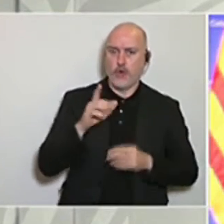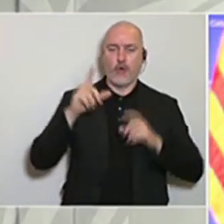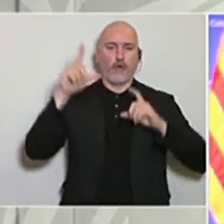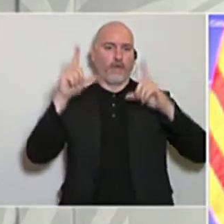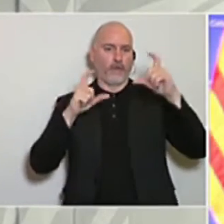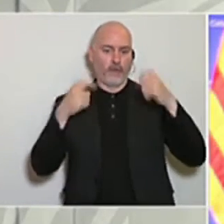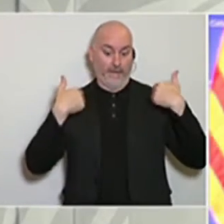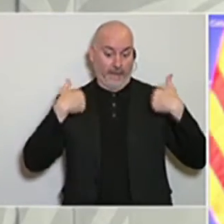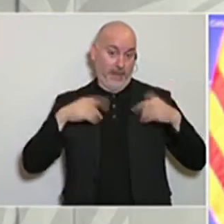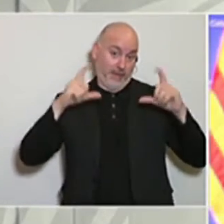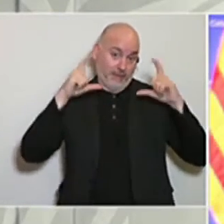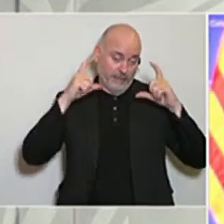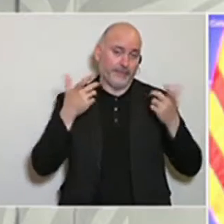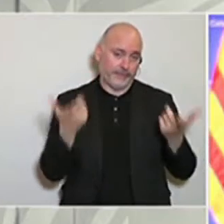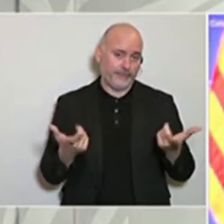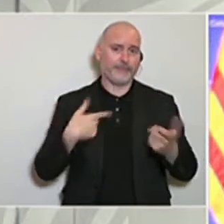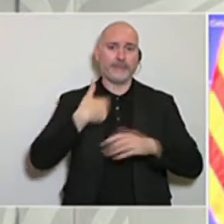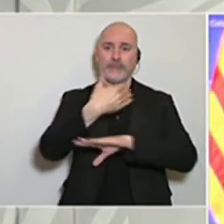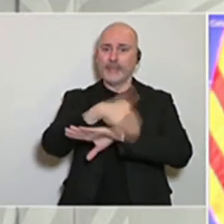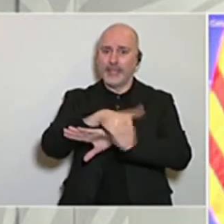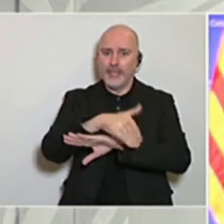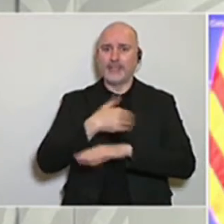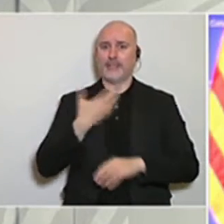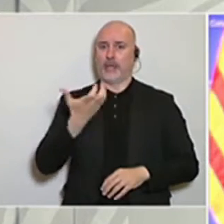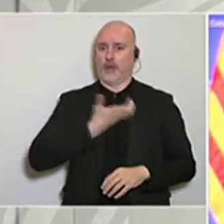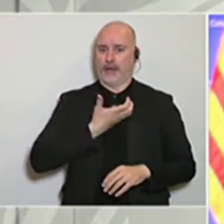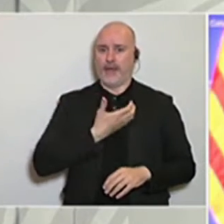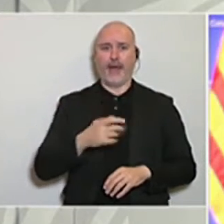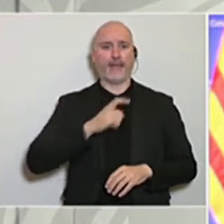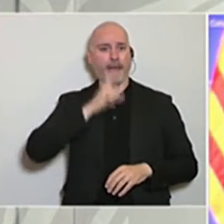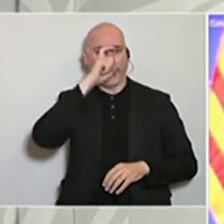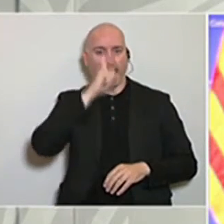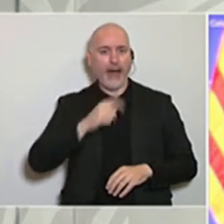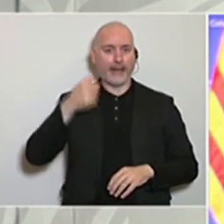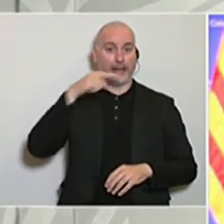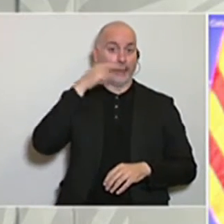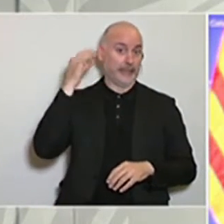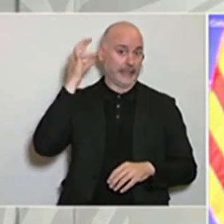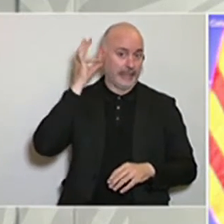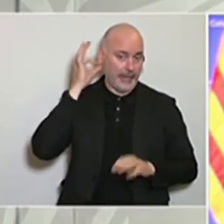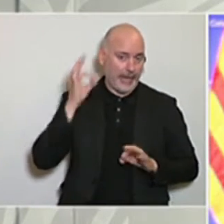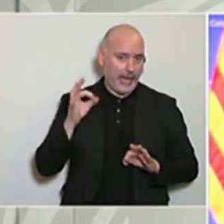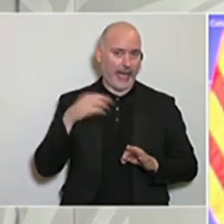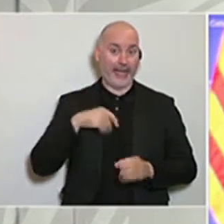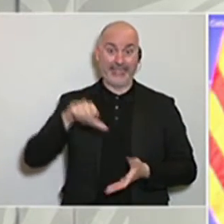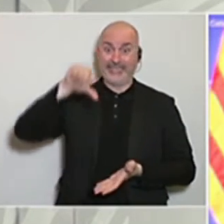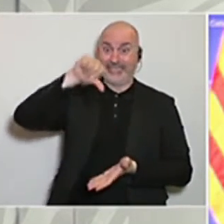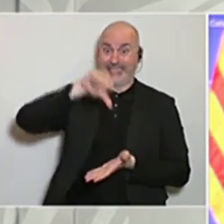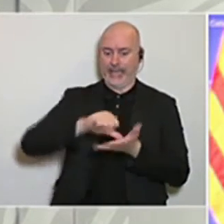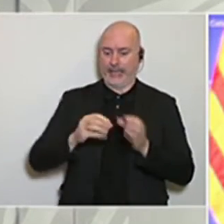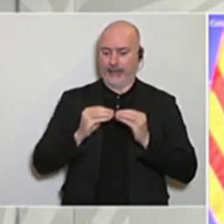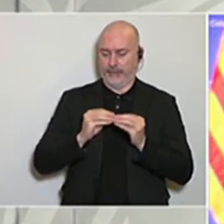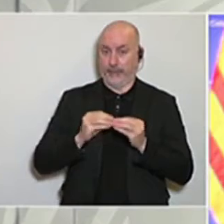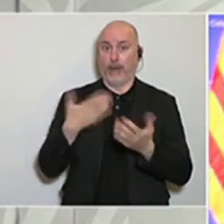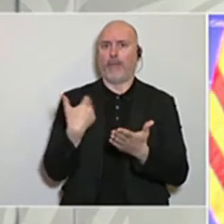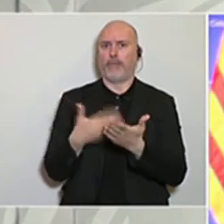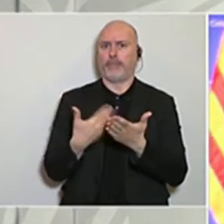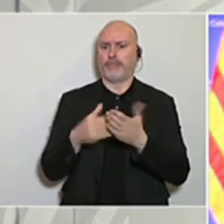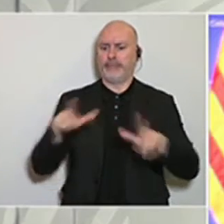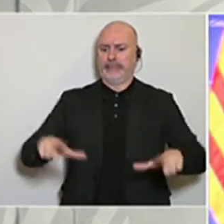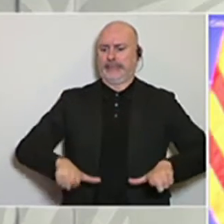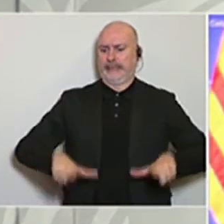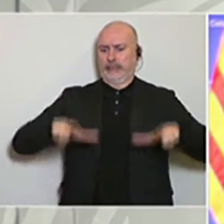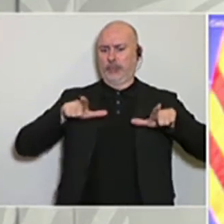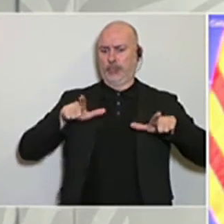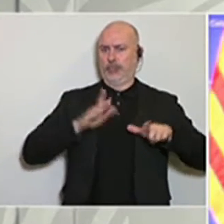persona, l'adreça i la localitat de residència, l'edat, el gènere o el centre d'expedició de les titulacions.